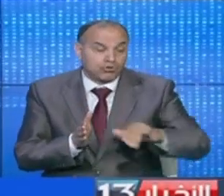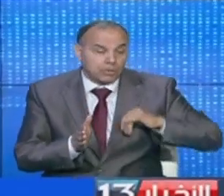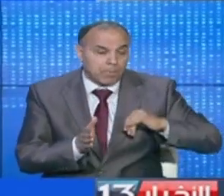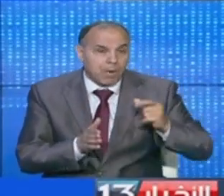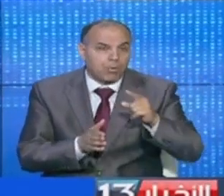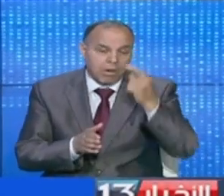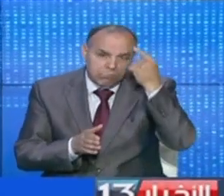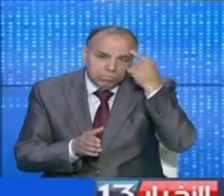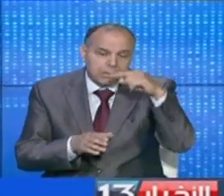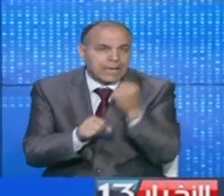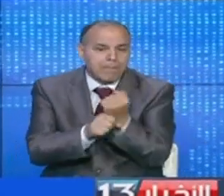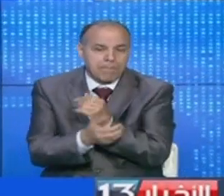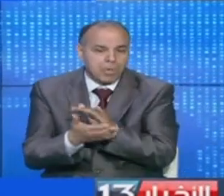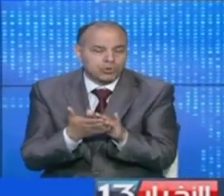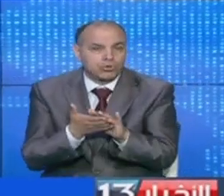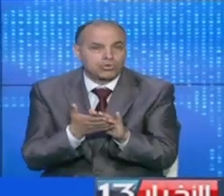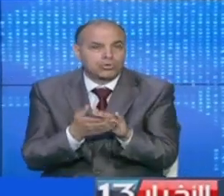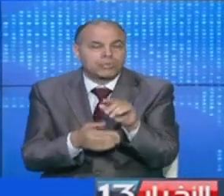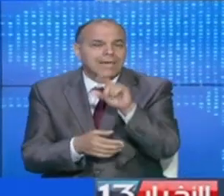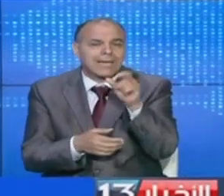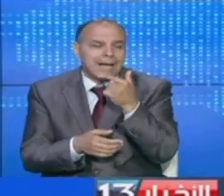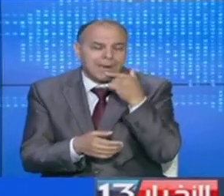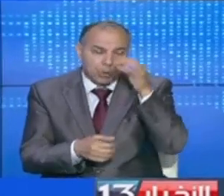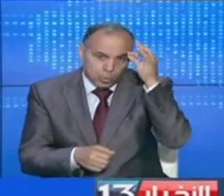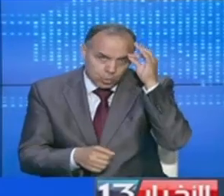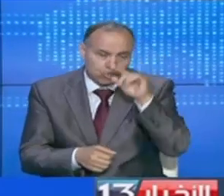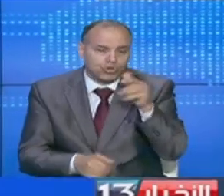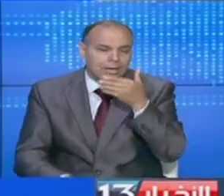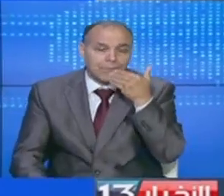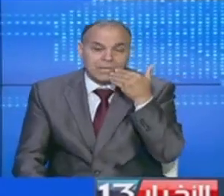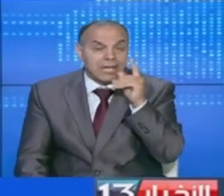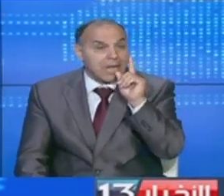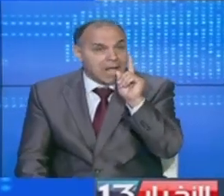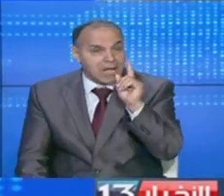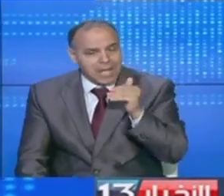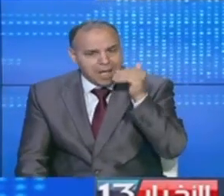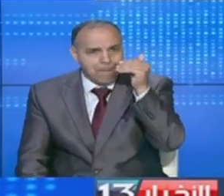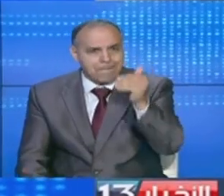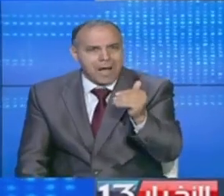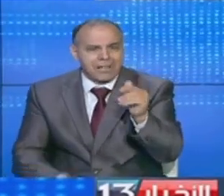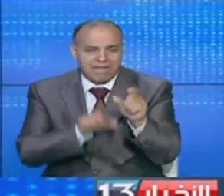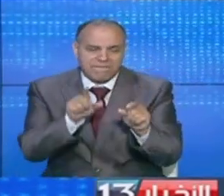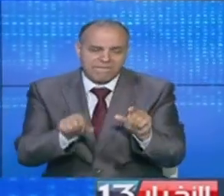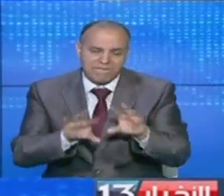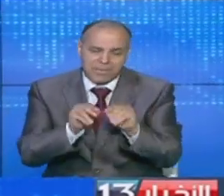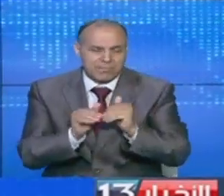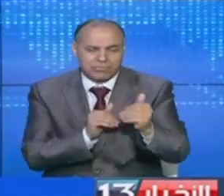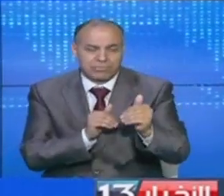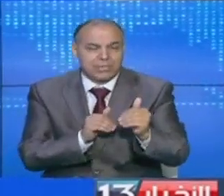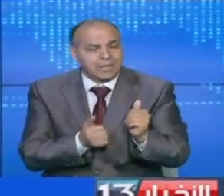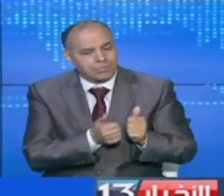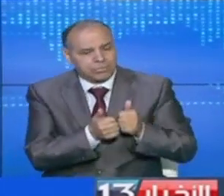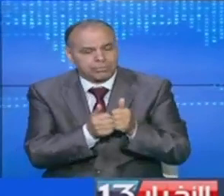تغيروا العمل التطوعي من الهلال الاحمر التونسي في شهر رمضان بعيدا عن اهاليهم بتوفير